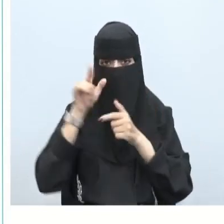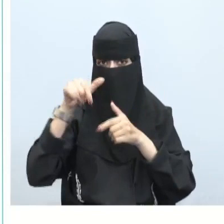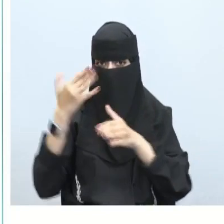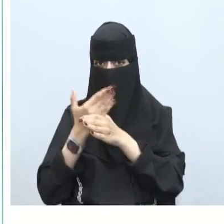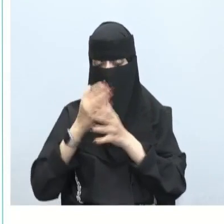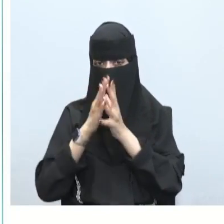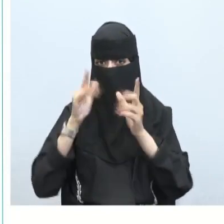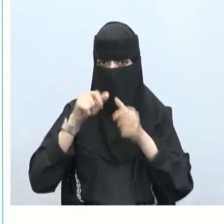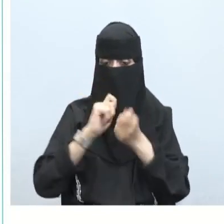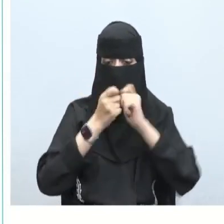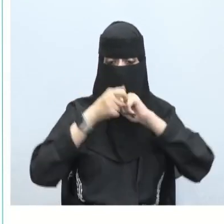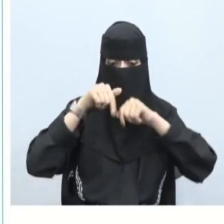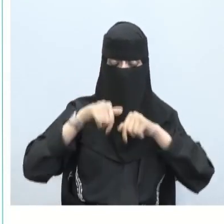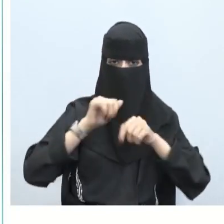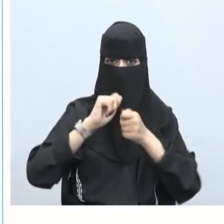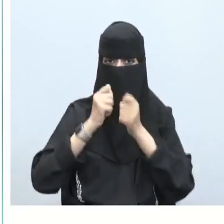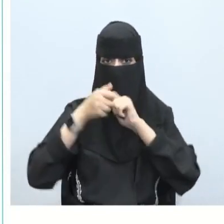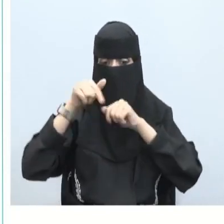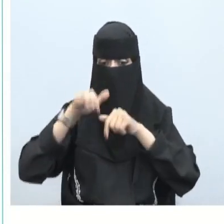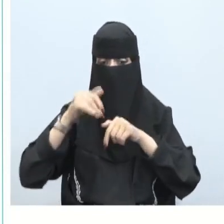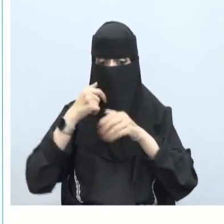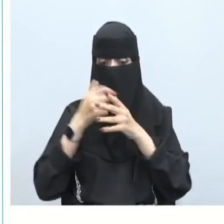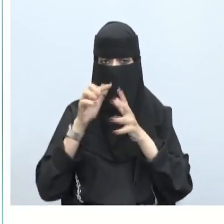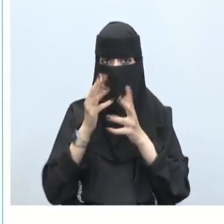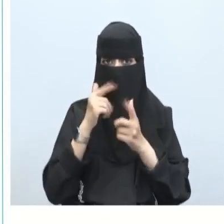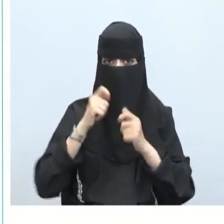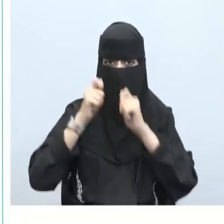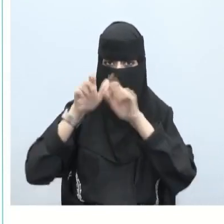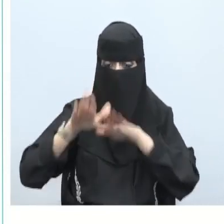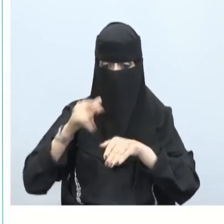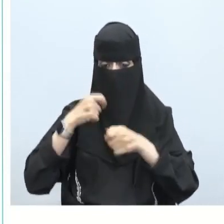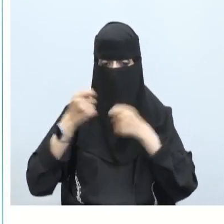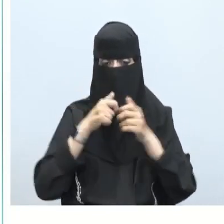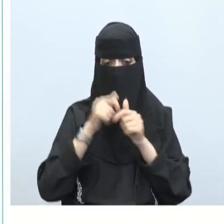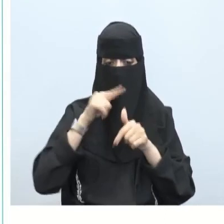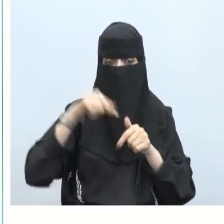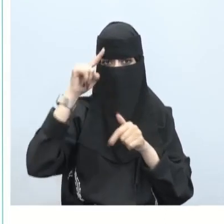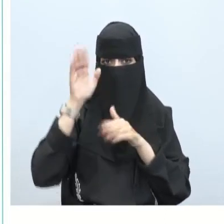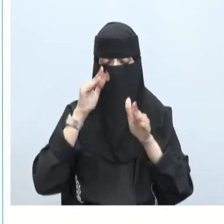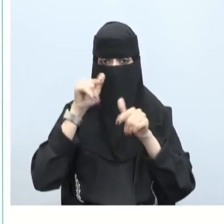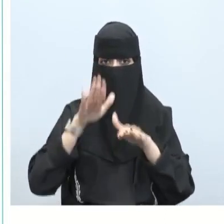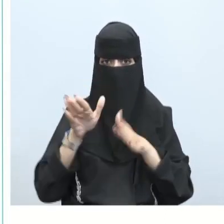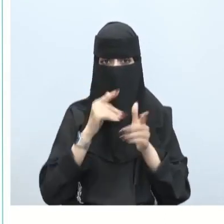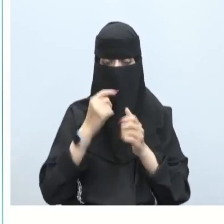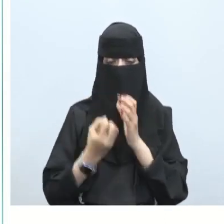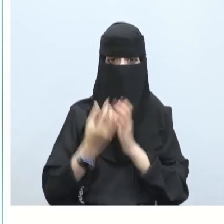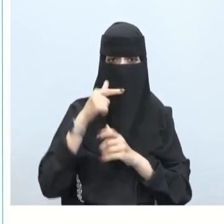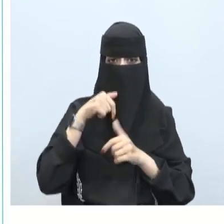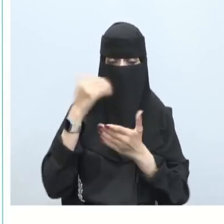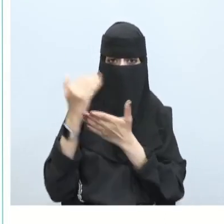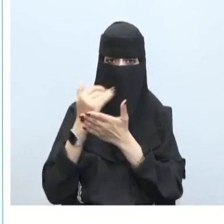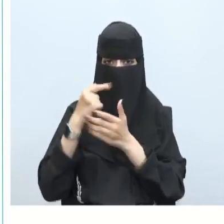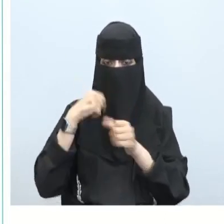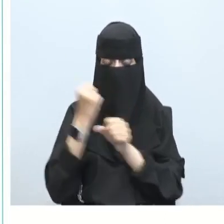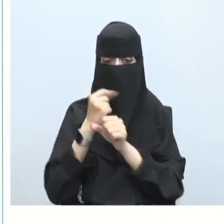سبب كبير للتغير الجذري في كيفيه توفير السلع والخدمات فمثلا هنالك ظهور اقتصاد ما يسمى